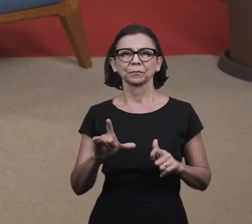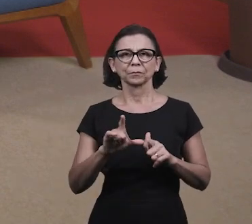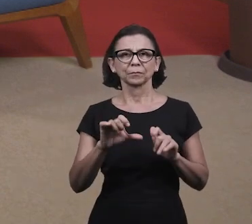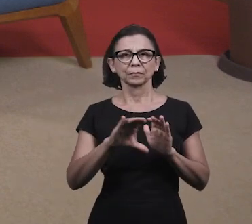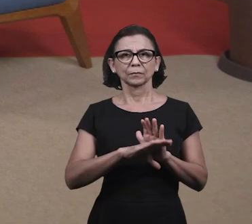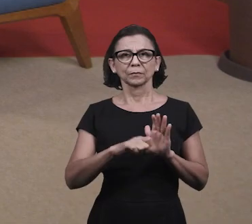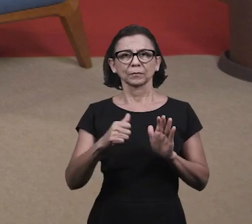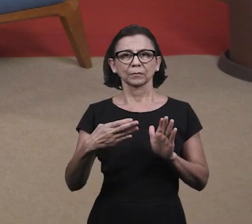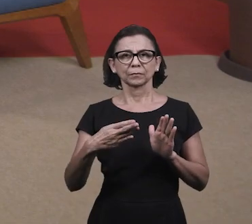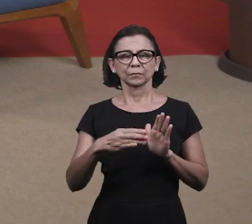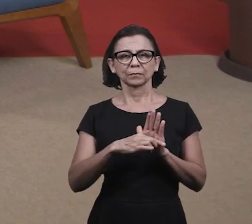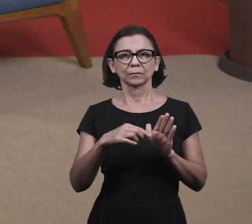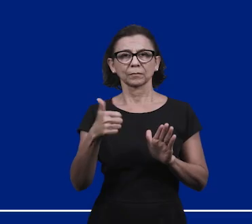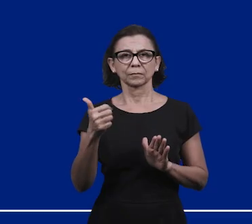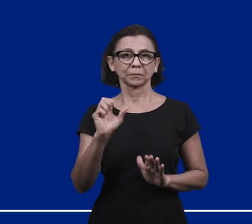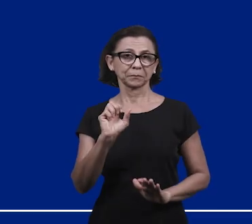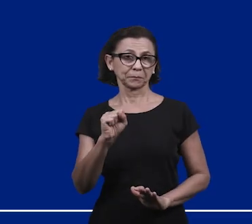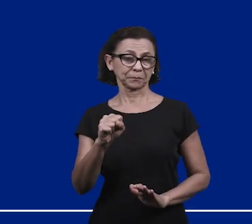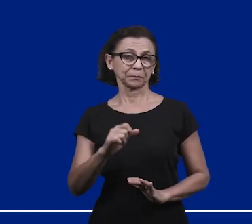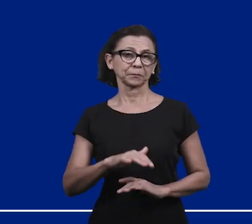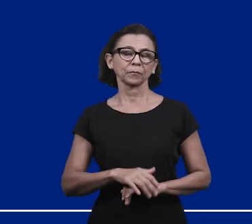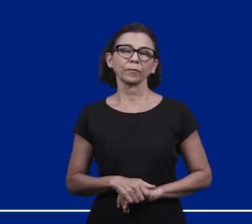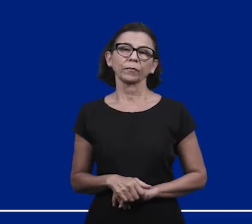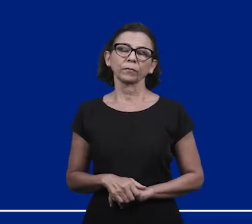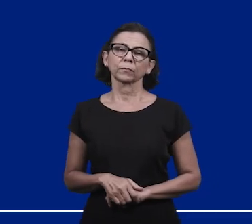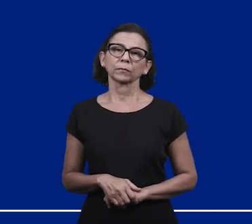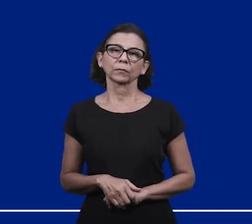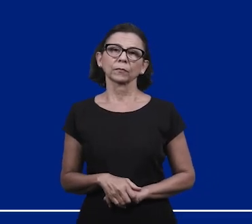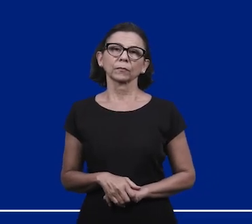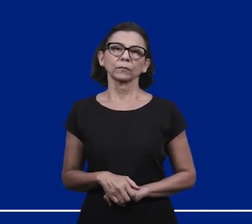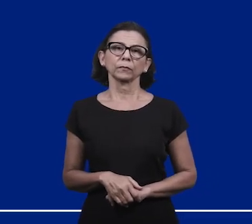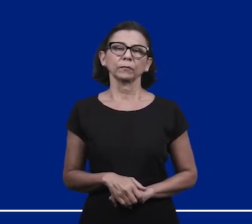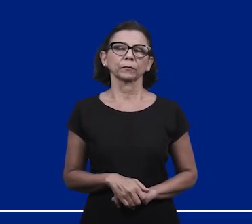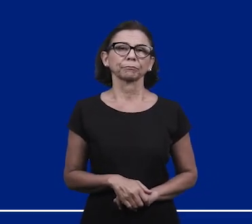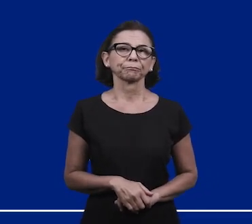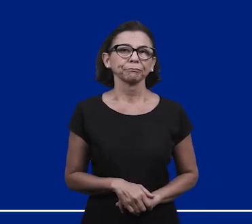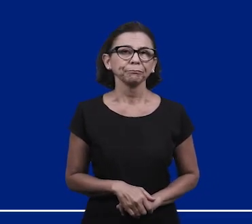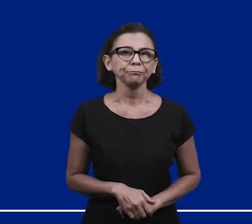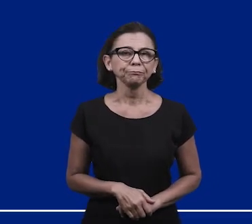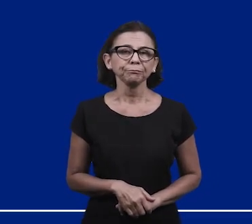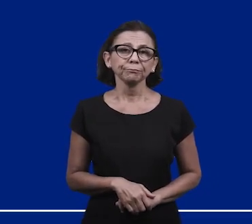Luc 14:18 nous dit, et tous,